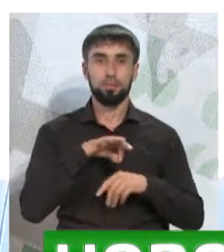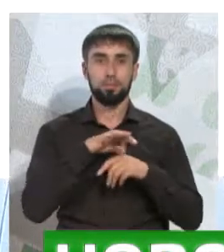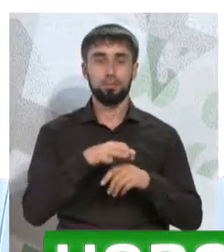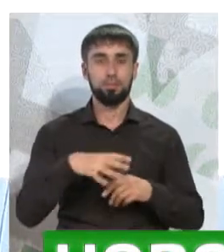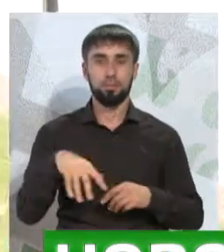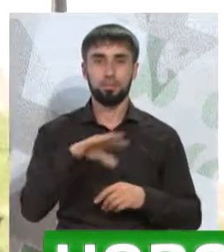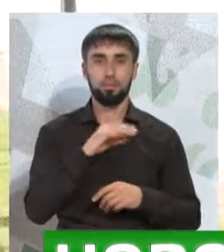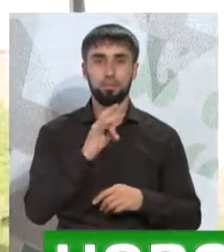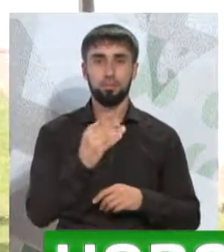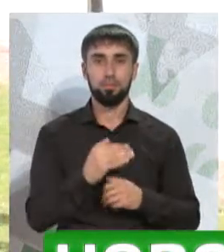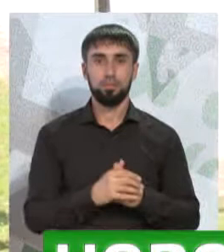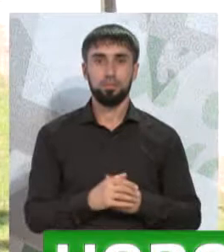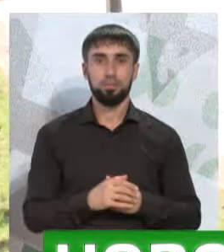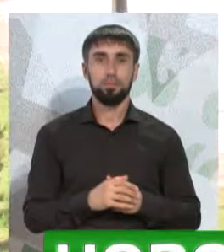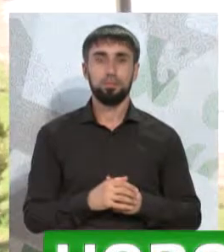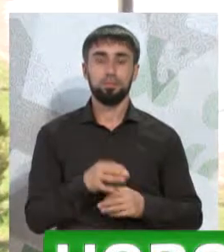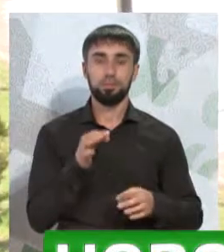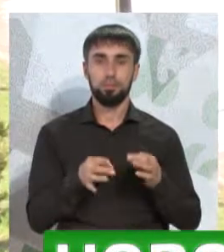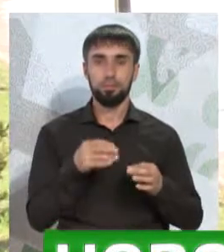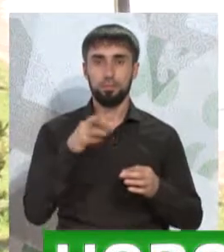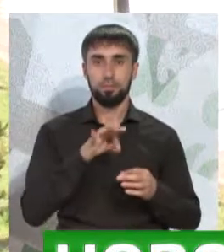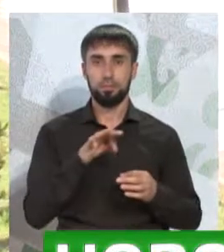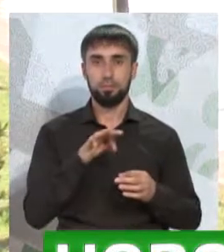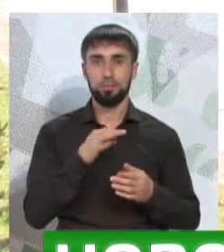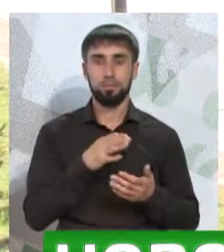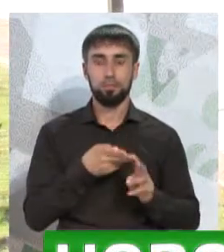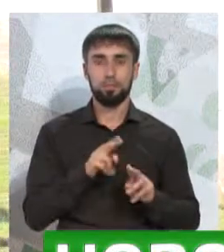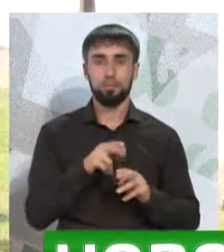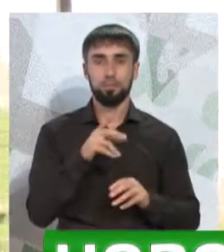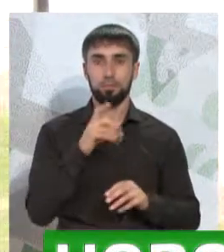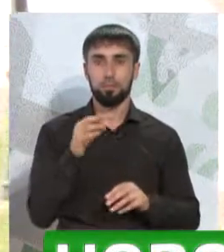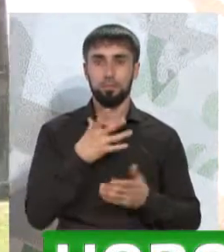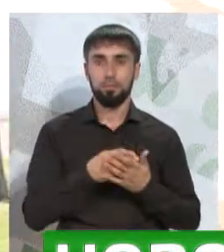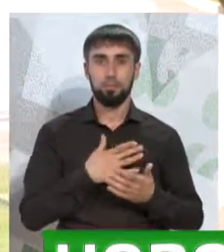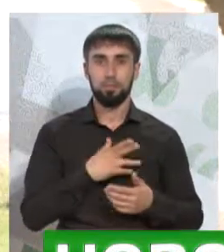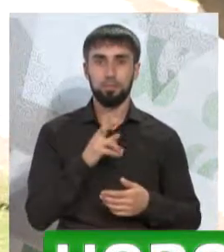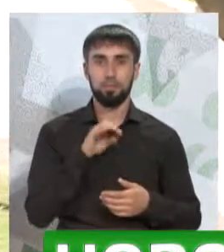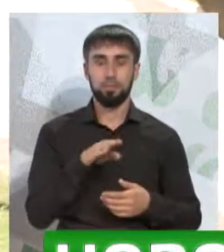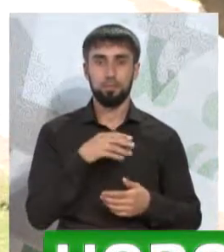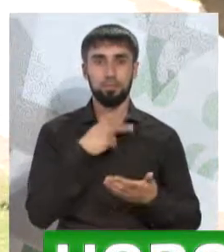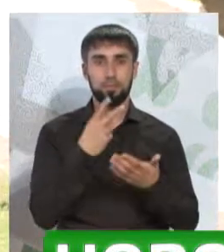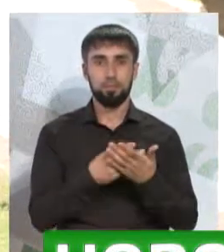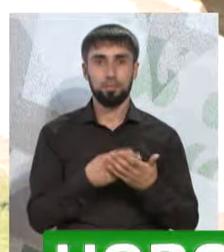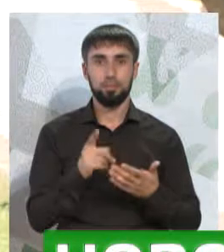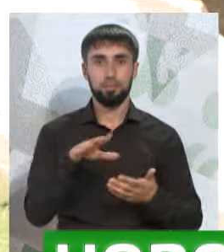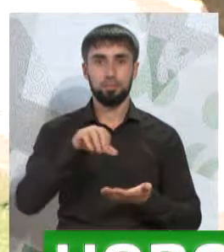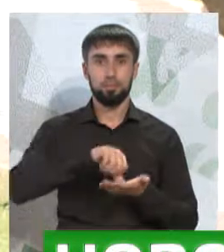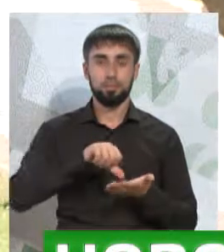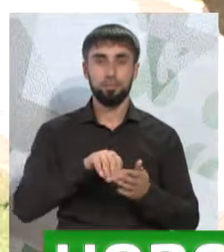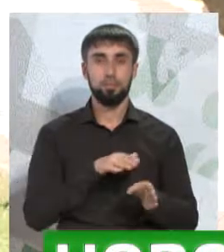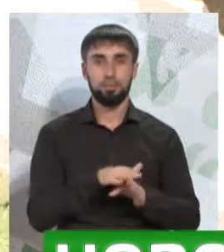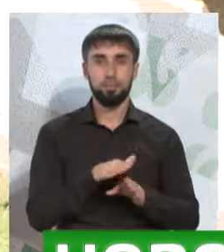регионах страны. Судя по ходу нашего квеста, видно, что участники справляются не только